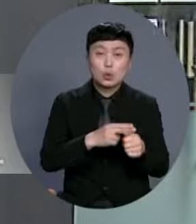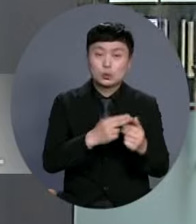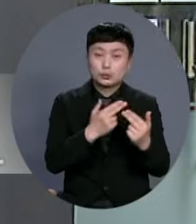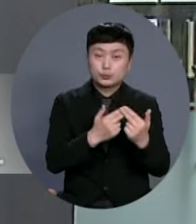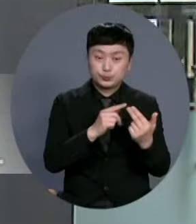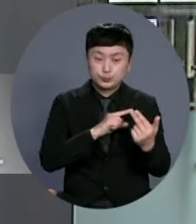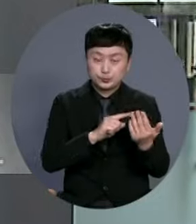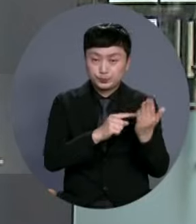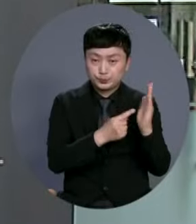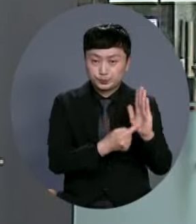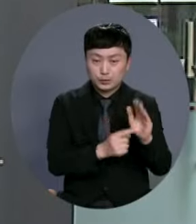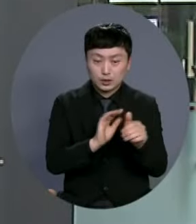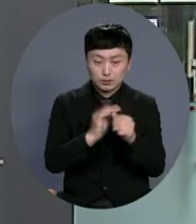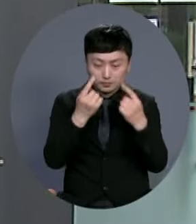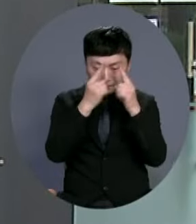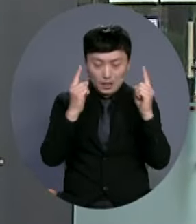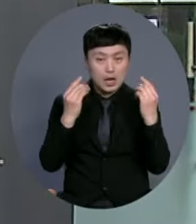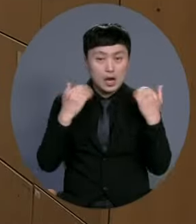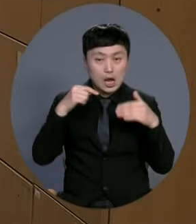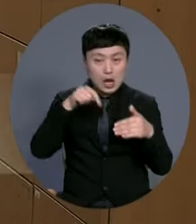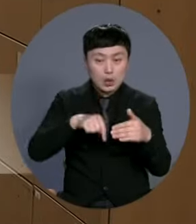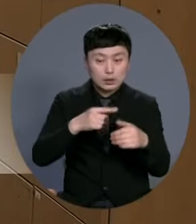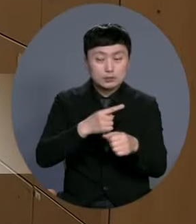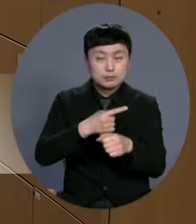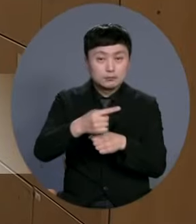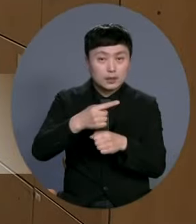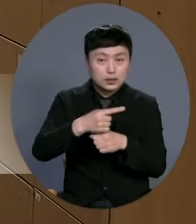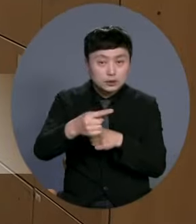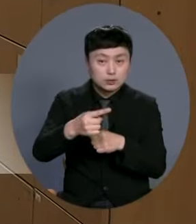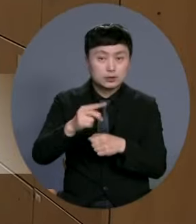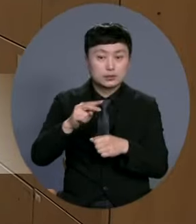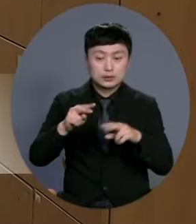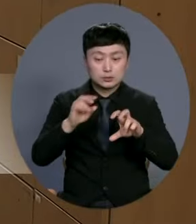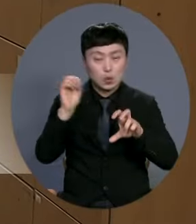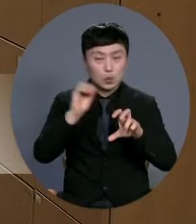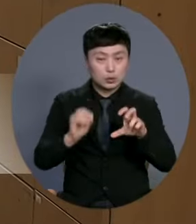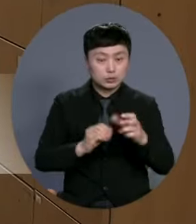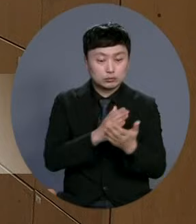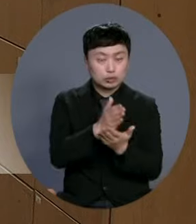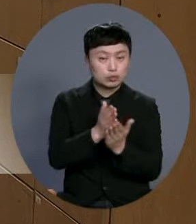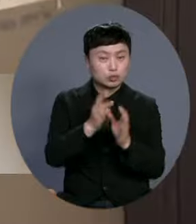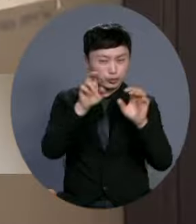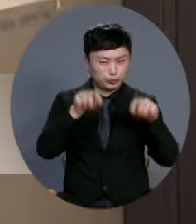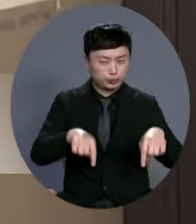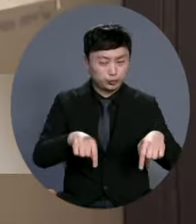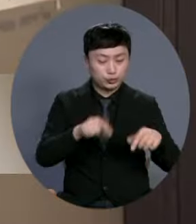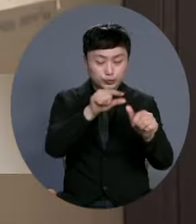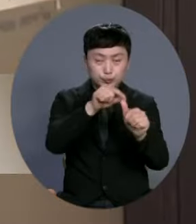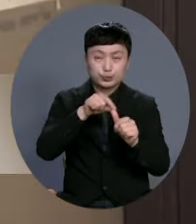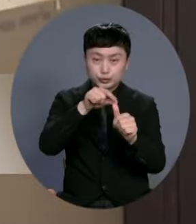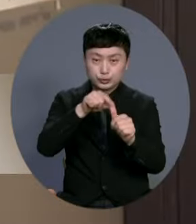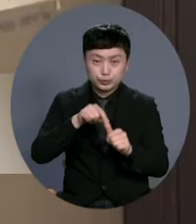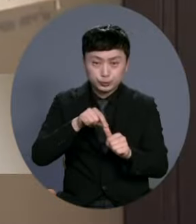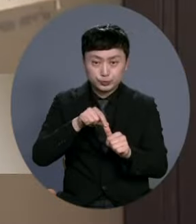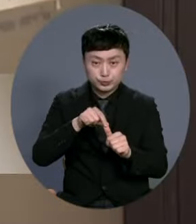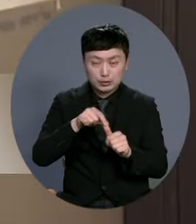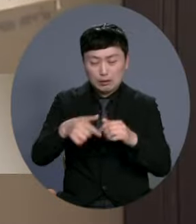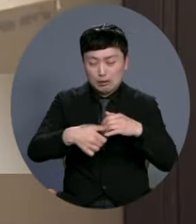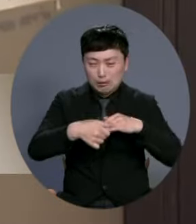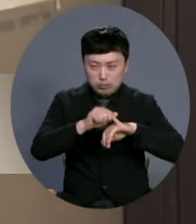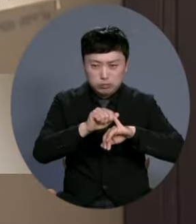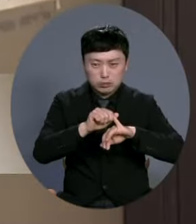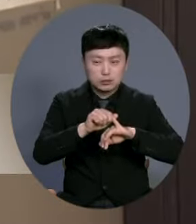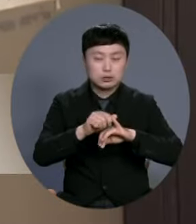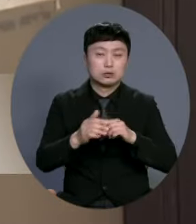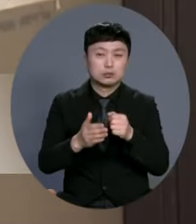발표했습니다 경북대가 내년도 입시에서 정원의 25% 무공으로 선발하겠다는 방침이 기형적인 구조 조정